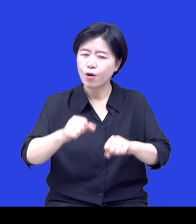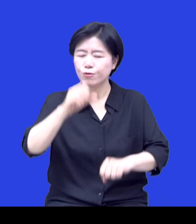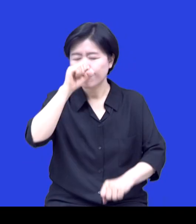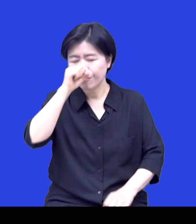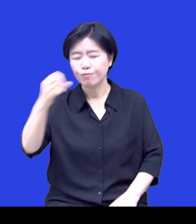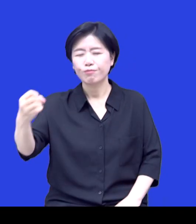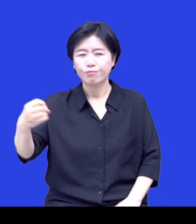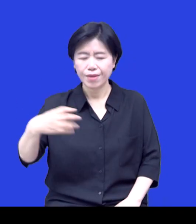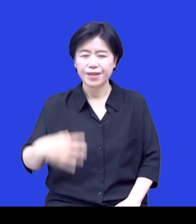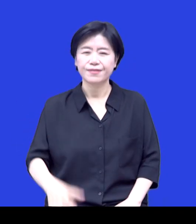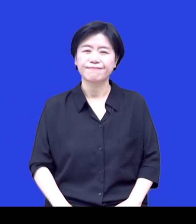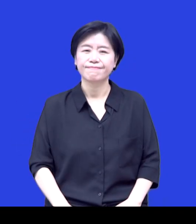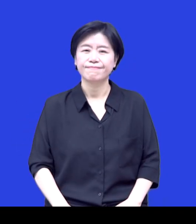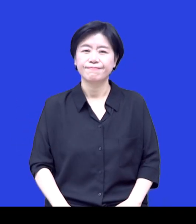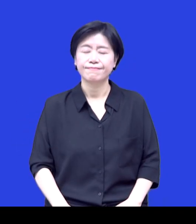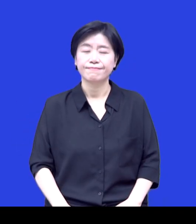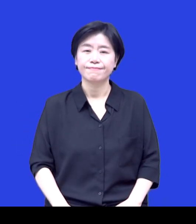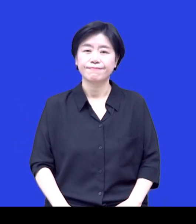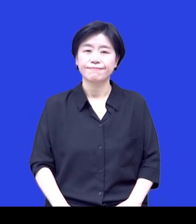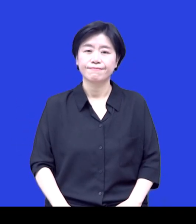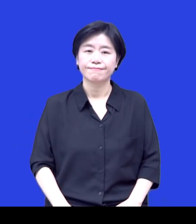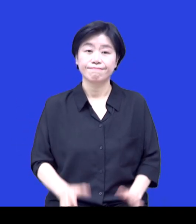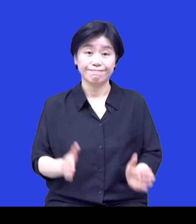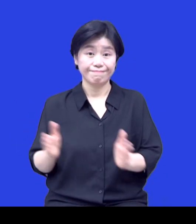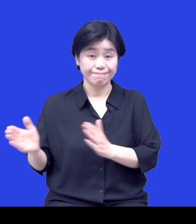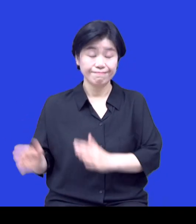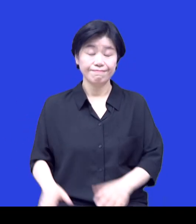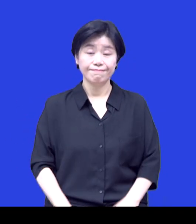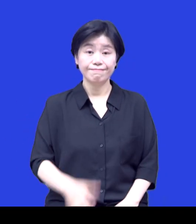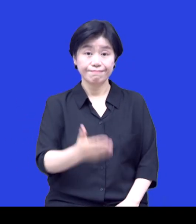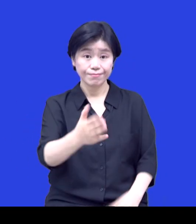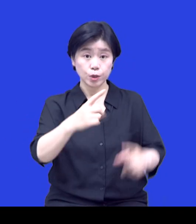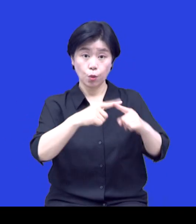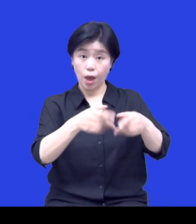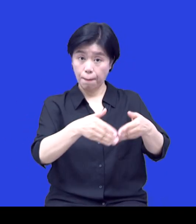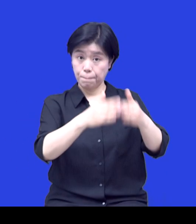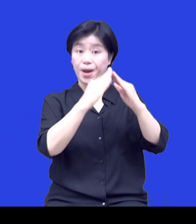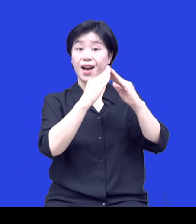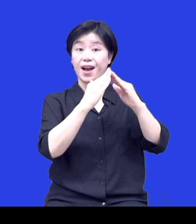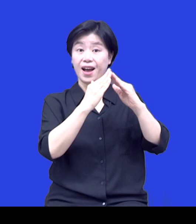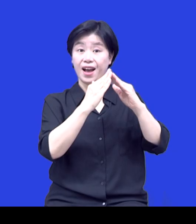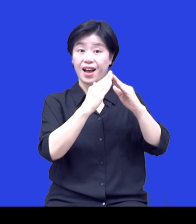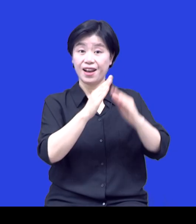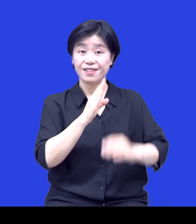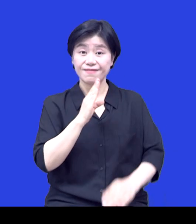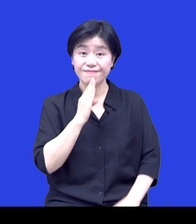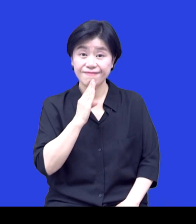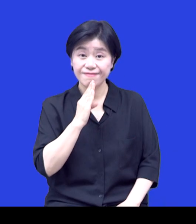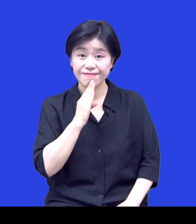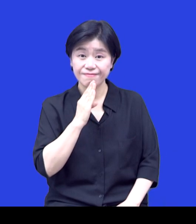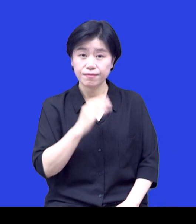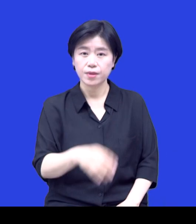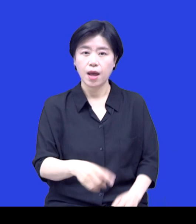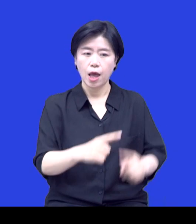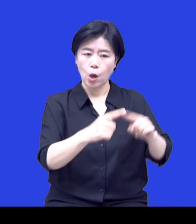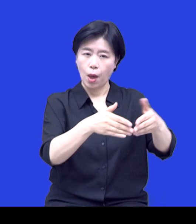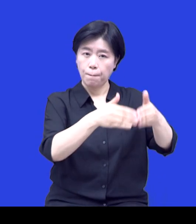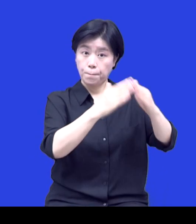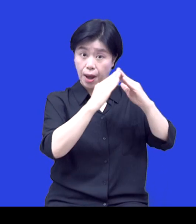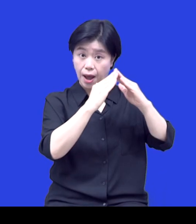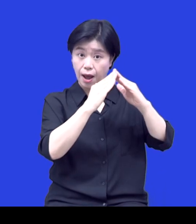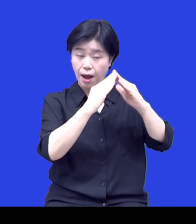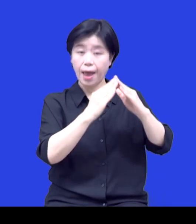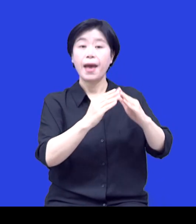이제 새로운 교회를 개척하셨어요. 예, 근데 예. 무슨 인터뷰 보니까 개척을 해봐야 부서지면 안다라고 그럼요. 고백을 하셨는데